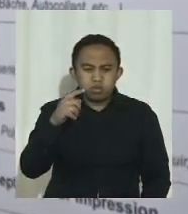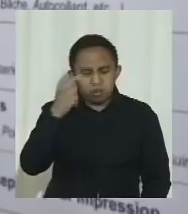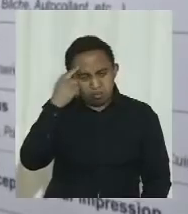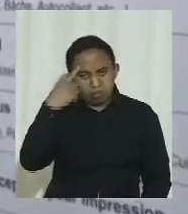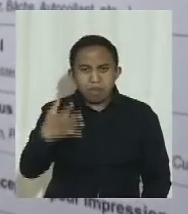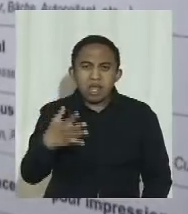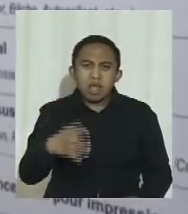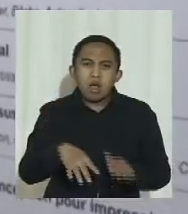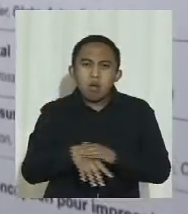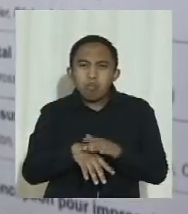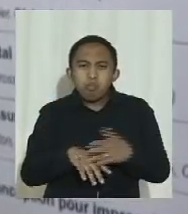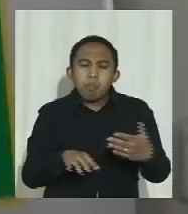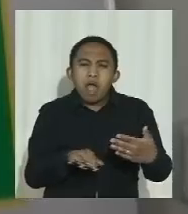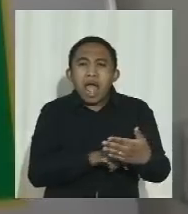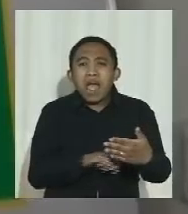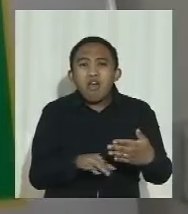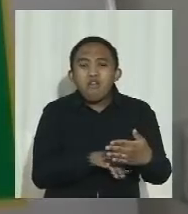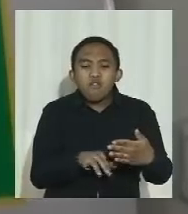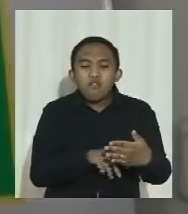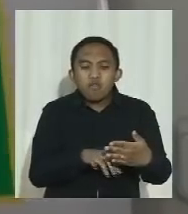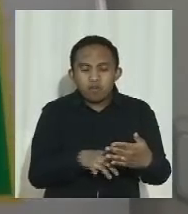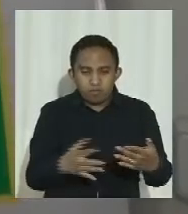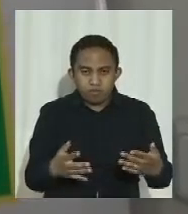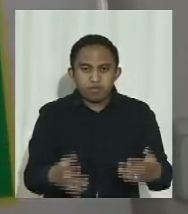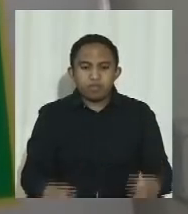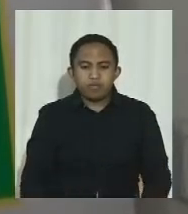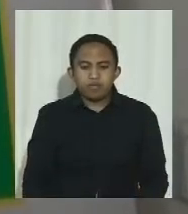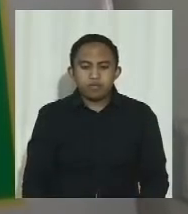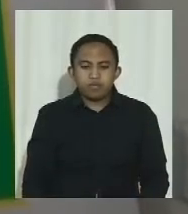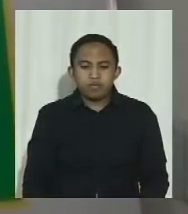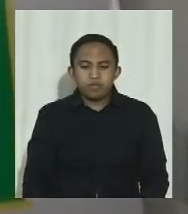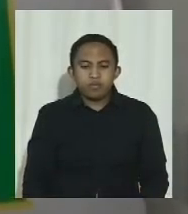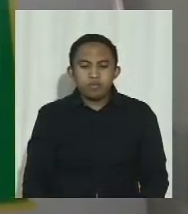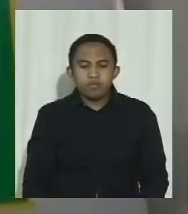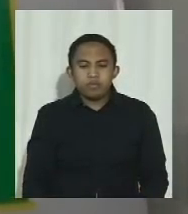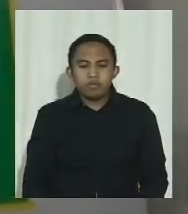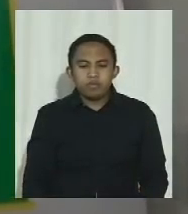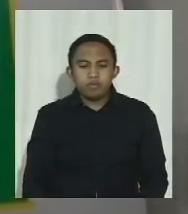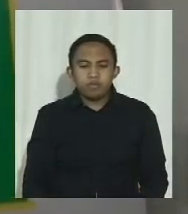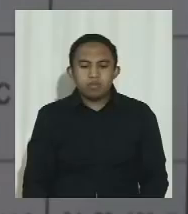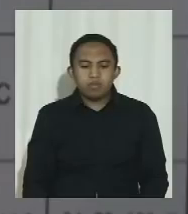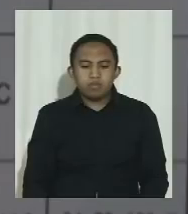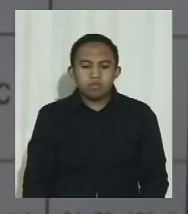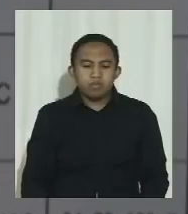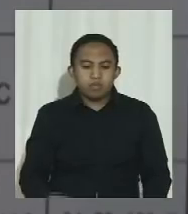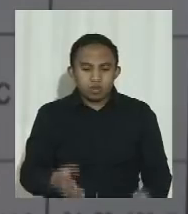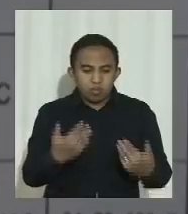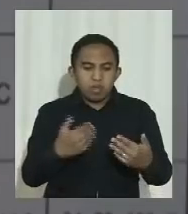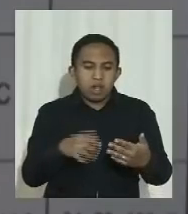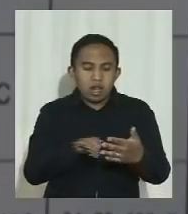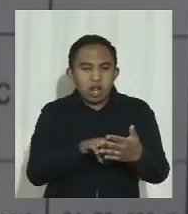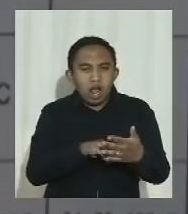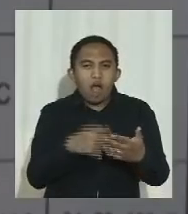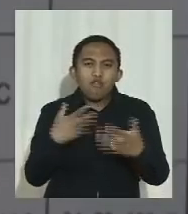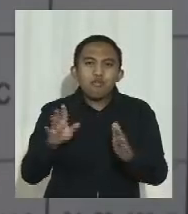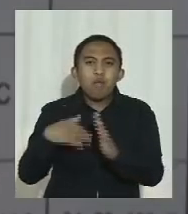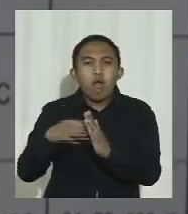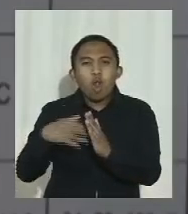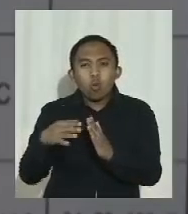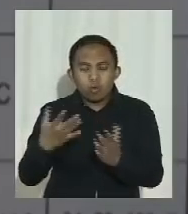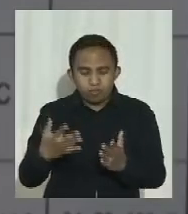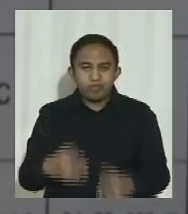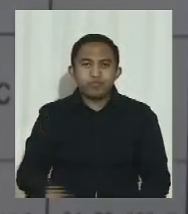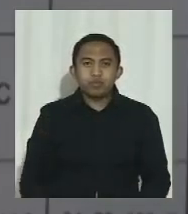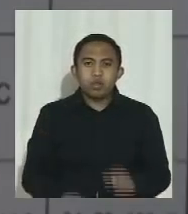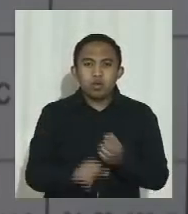informatika izany dia aza hoantsika an'izao couleur zao dia ireto izy ireto. Raha ohatra tsika handoko